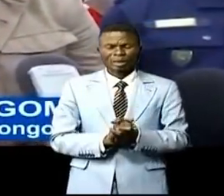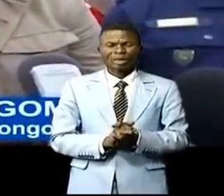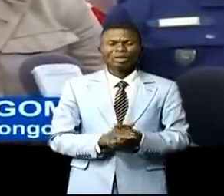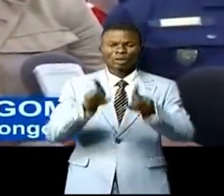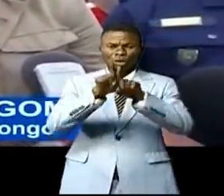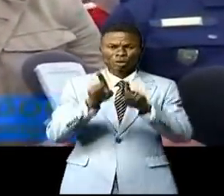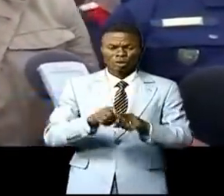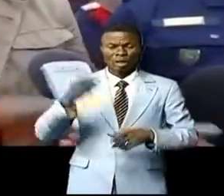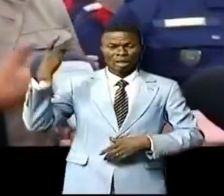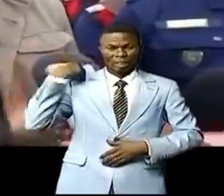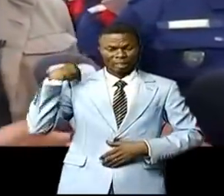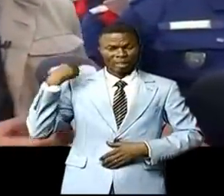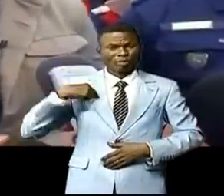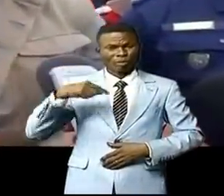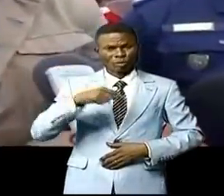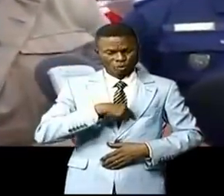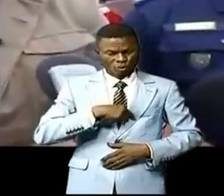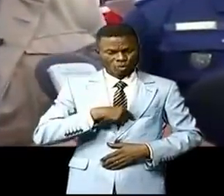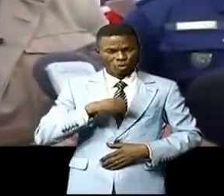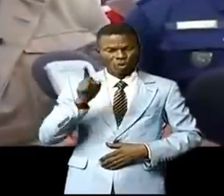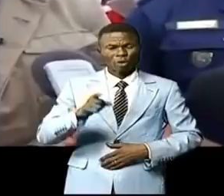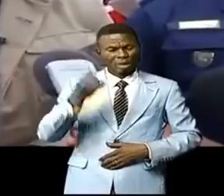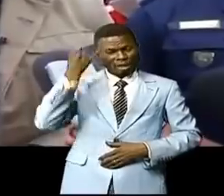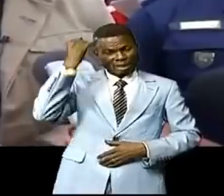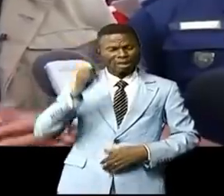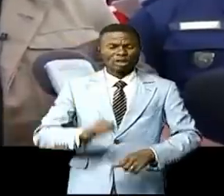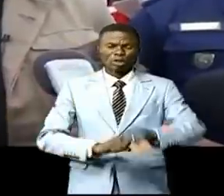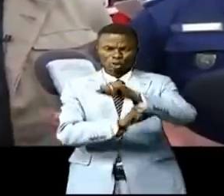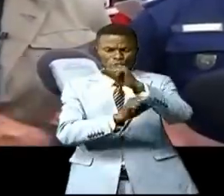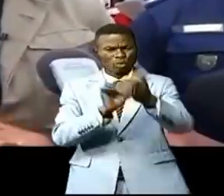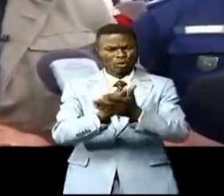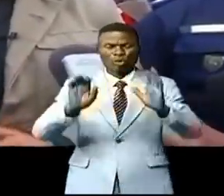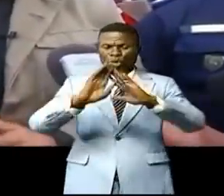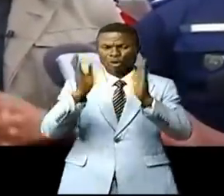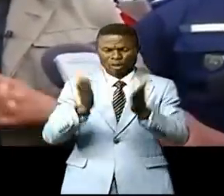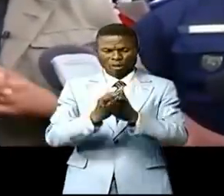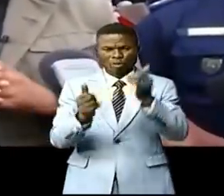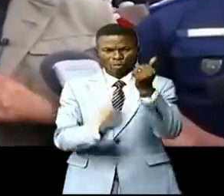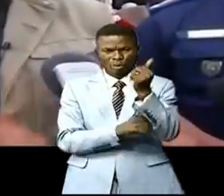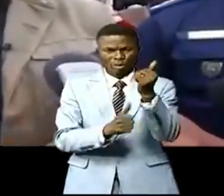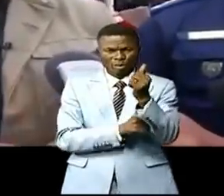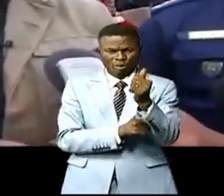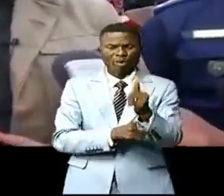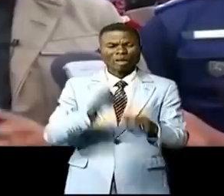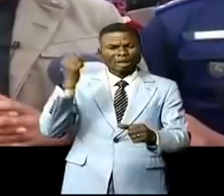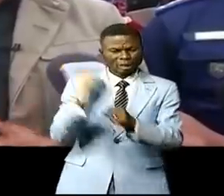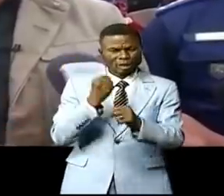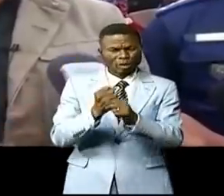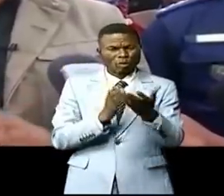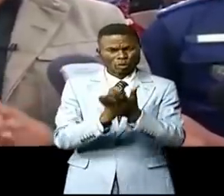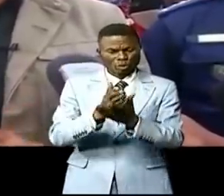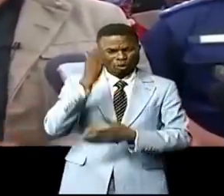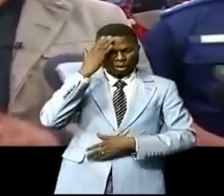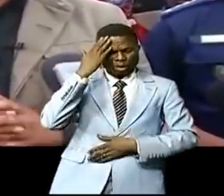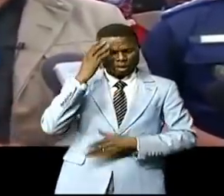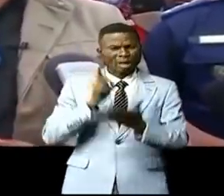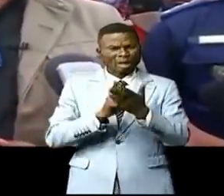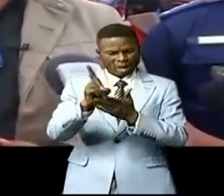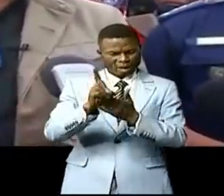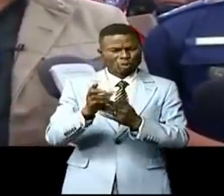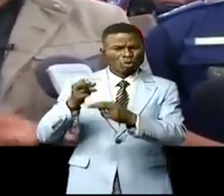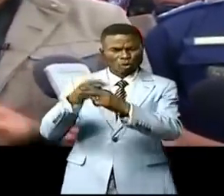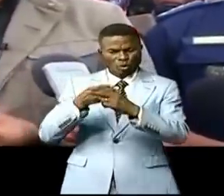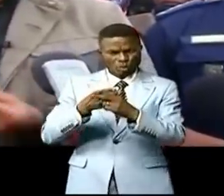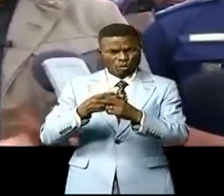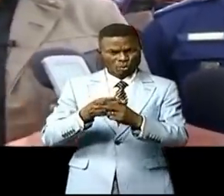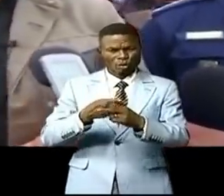nous, comme le député, et même avec l'administrateur de territoire qui est ici, et tout l'État congolais, nous avons le devoir de s'assurer que ce droit à la sécurité